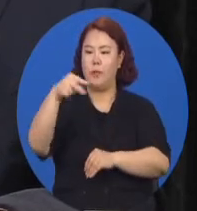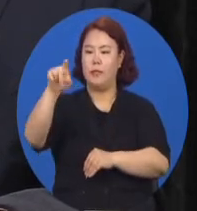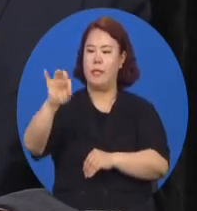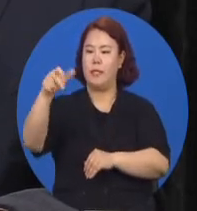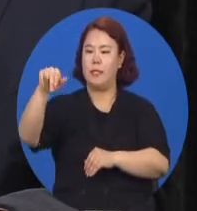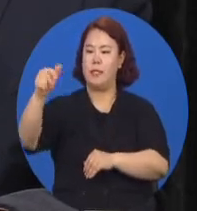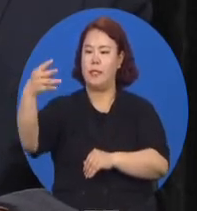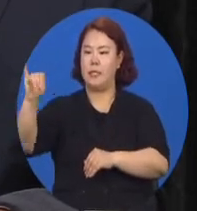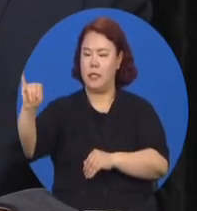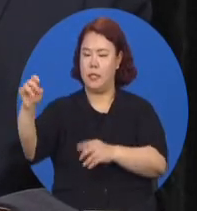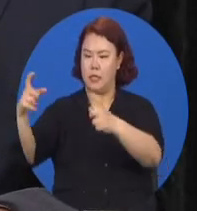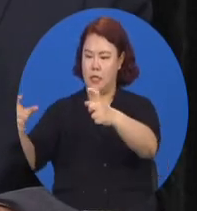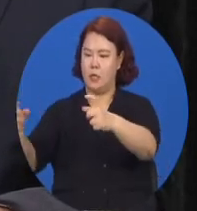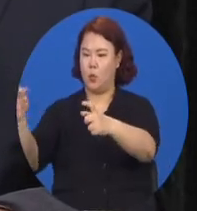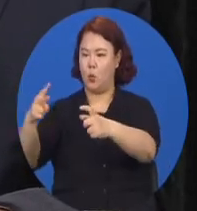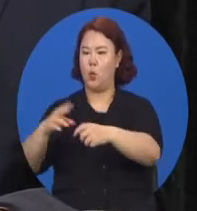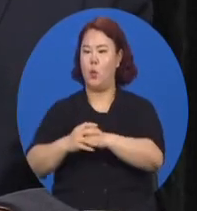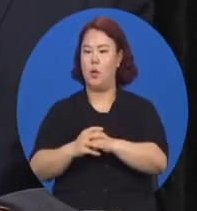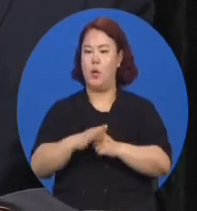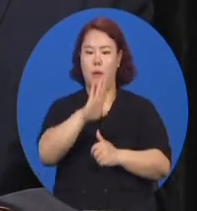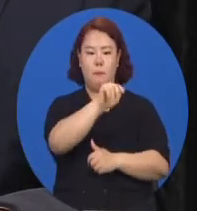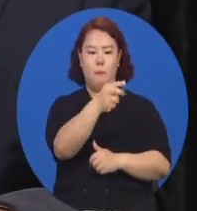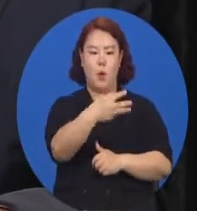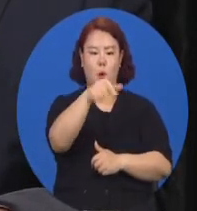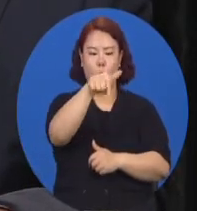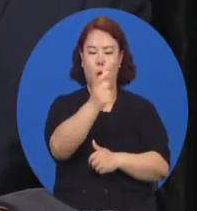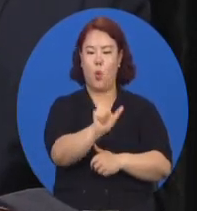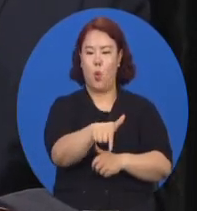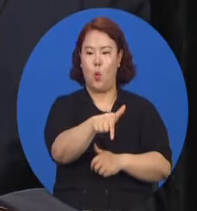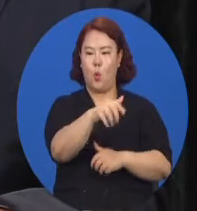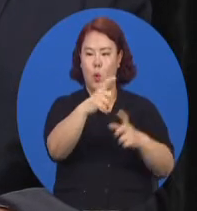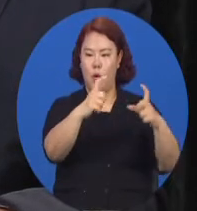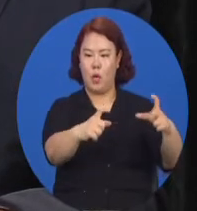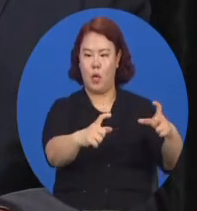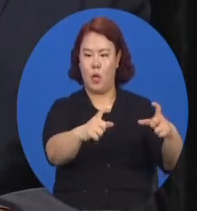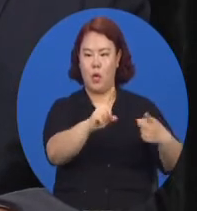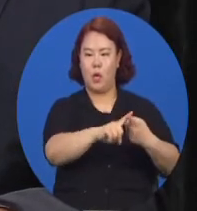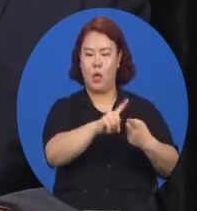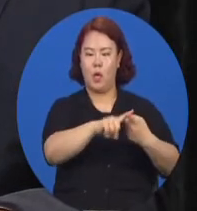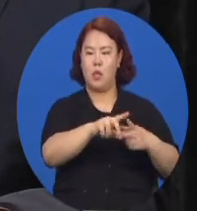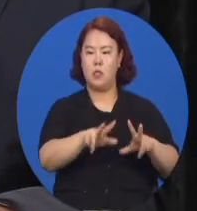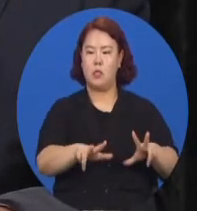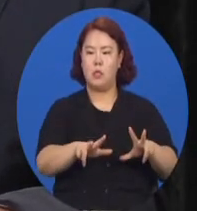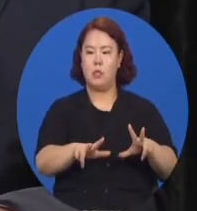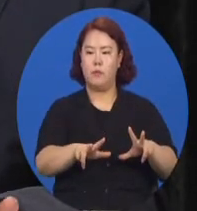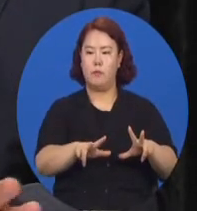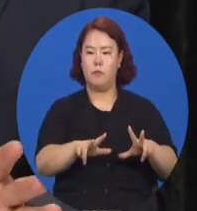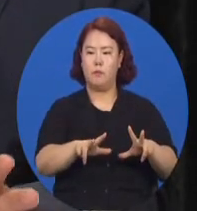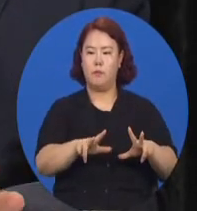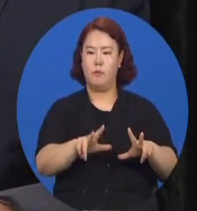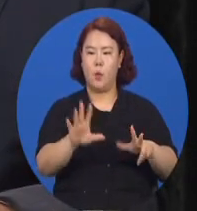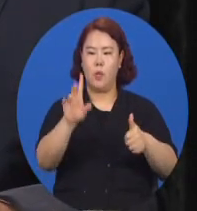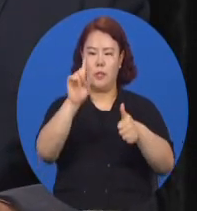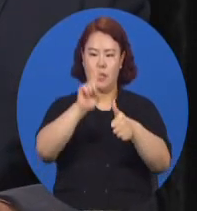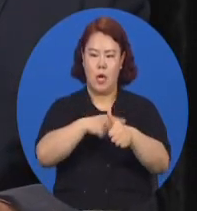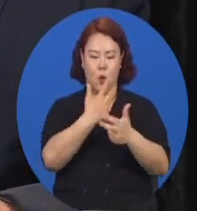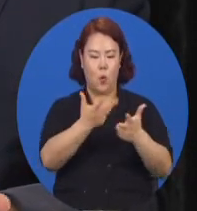이런 전부와 또 이쪽 별곡 지역에 지금 현재 이 생태공원